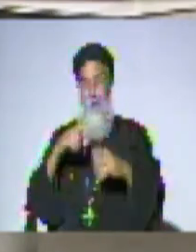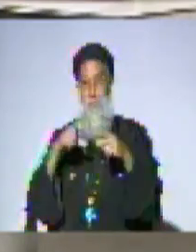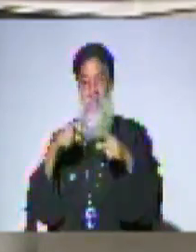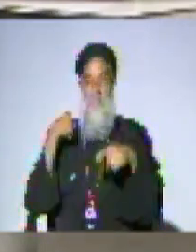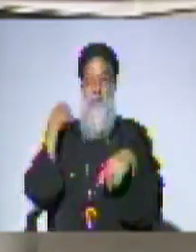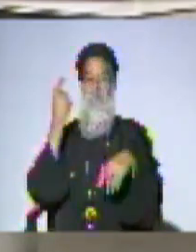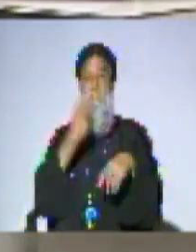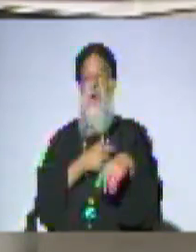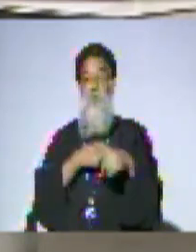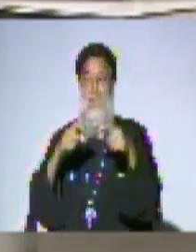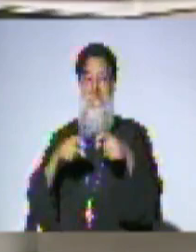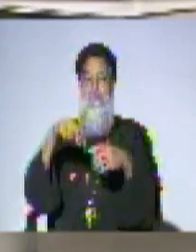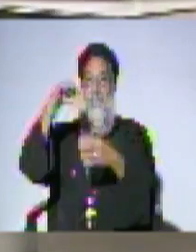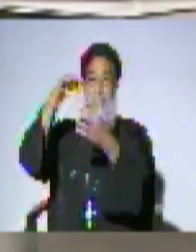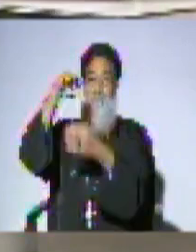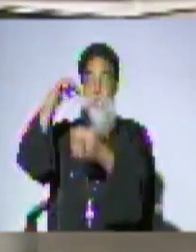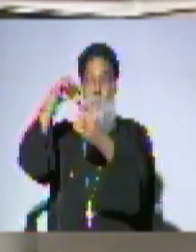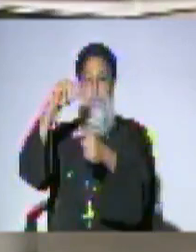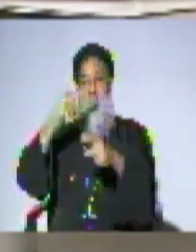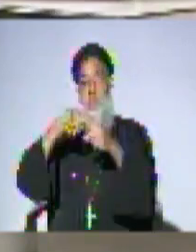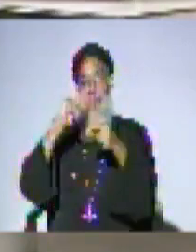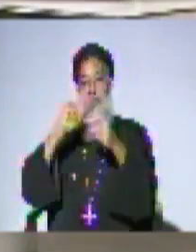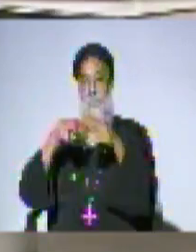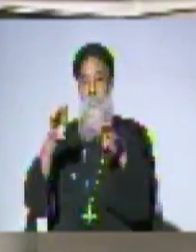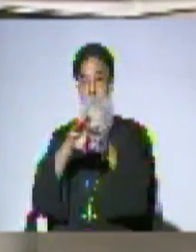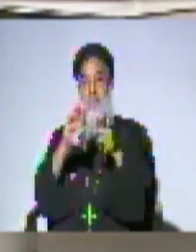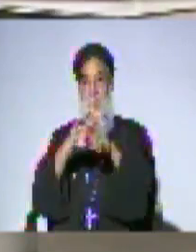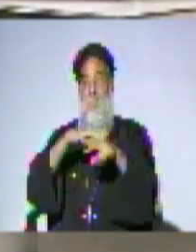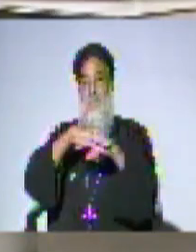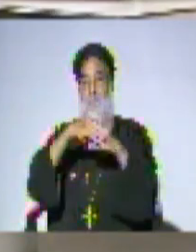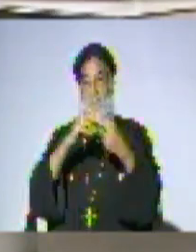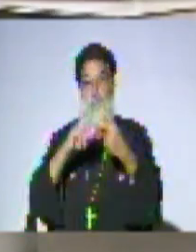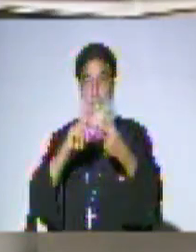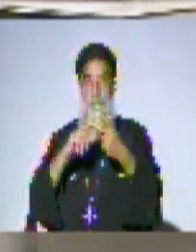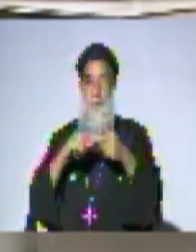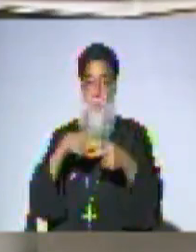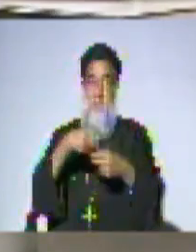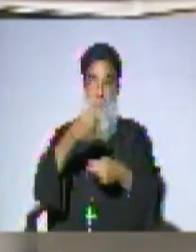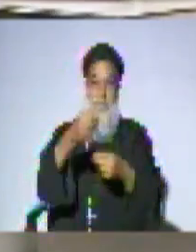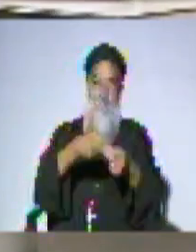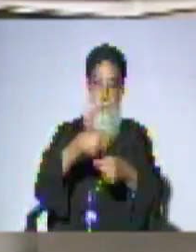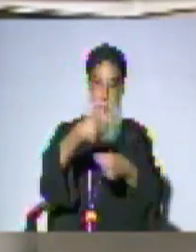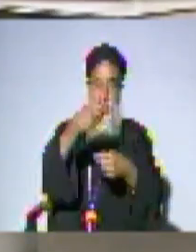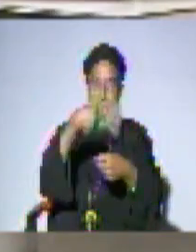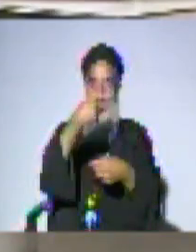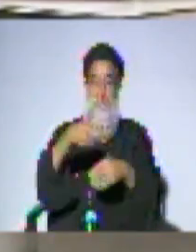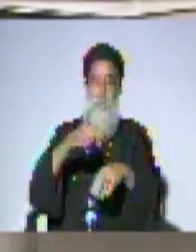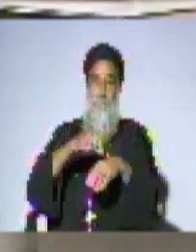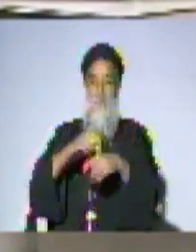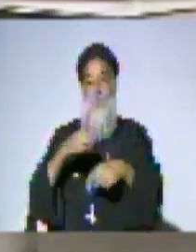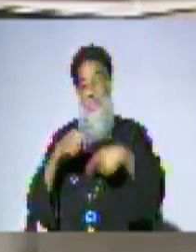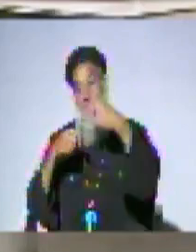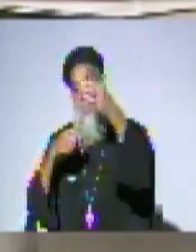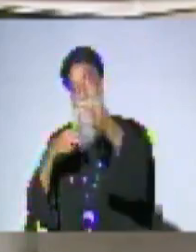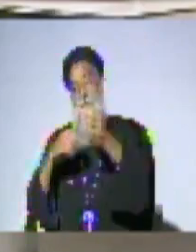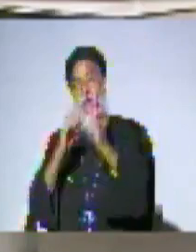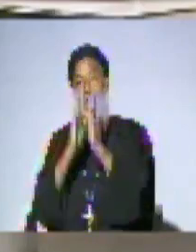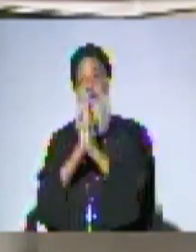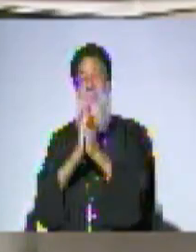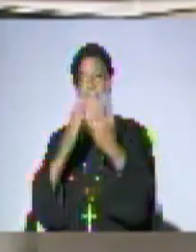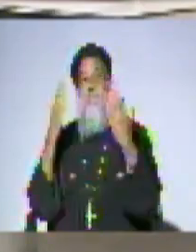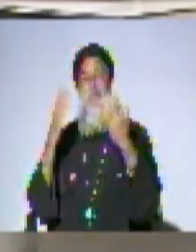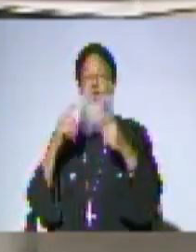القرابين. بالظبط كده، ما هو يقدس القرابين لكي تقدس الإنسان، وكمان في الصلاة